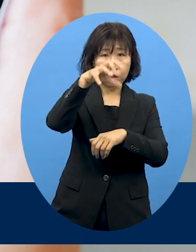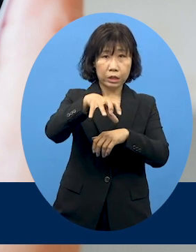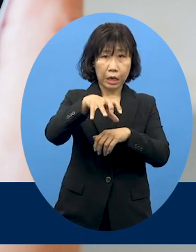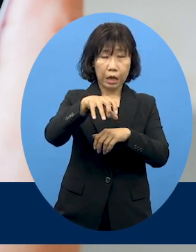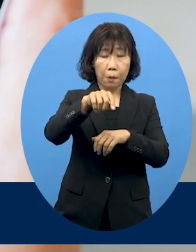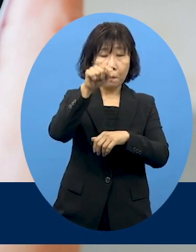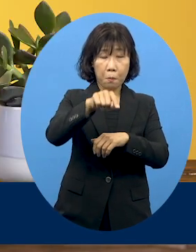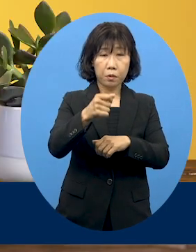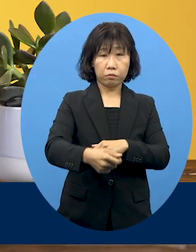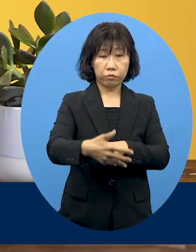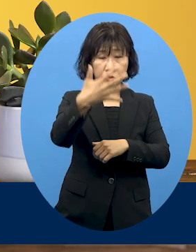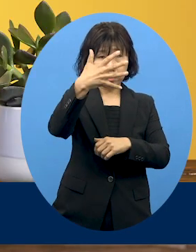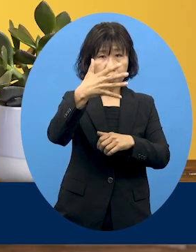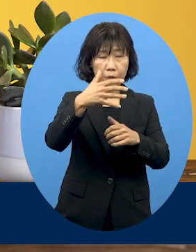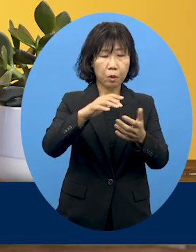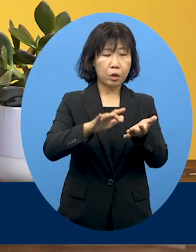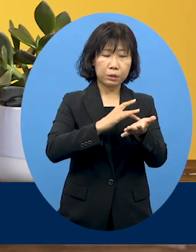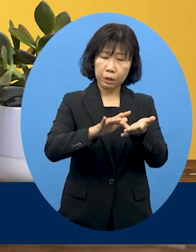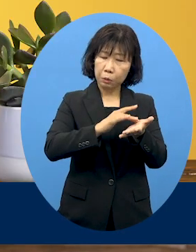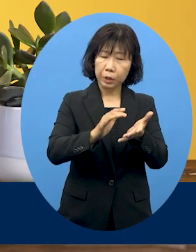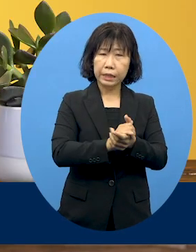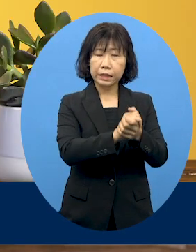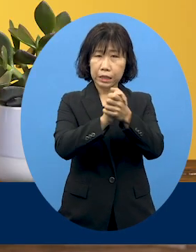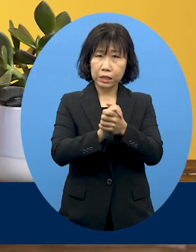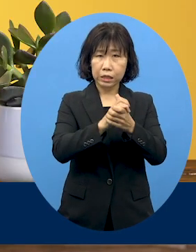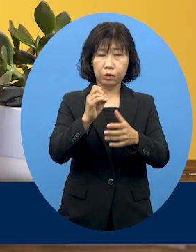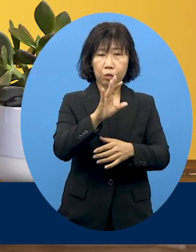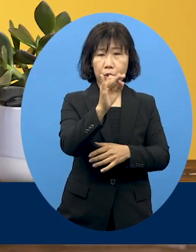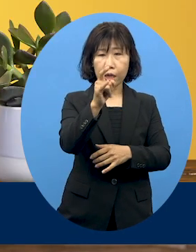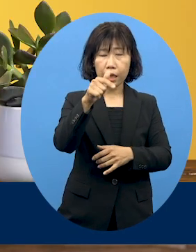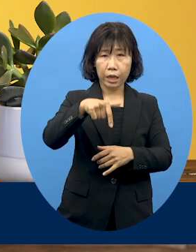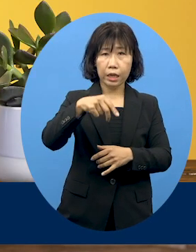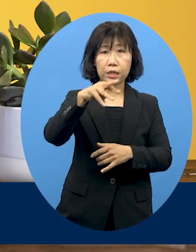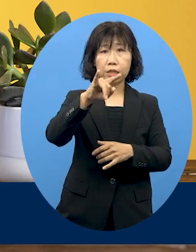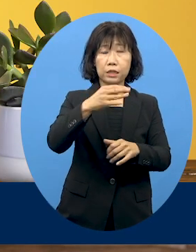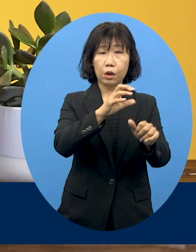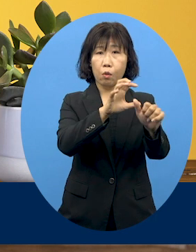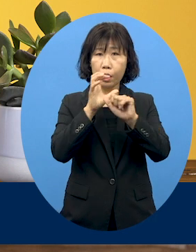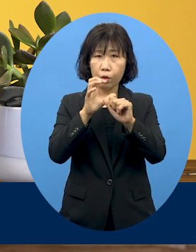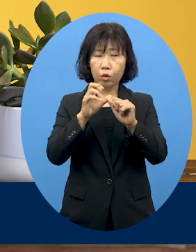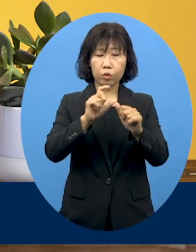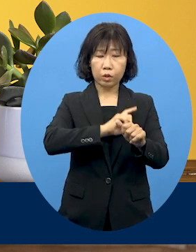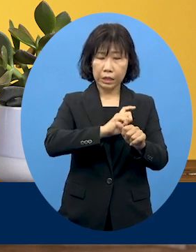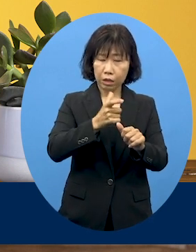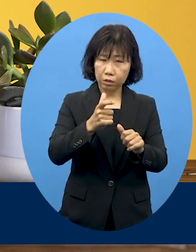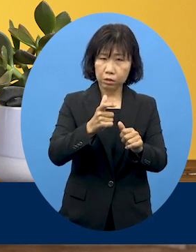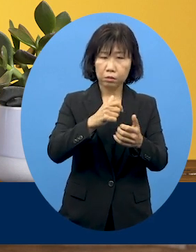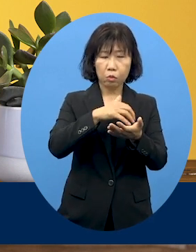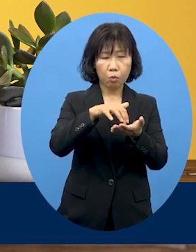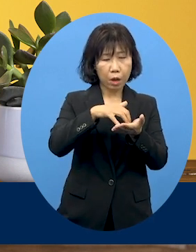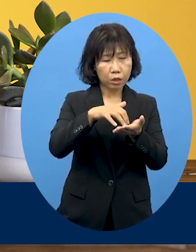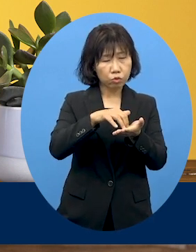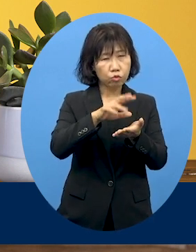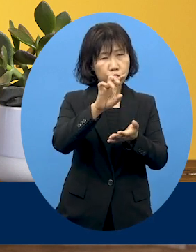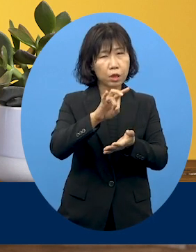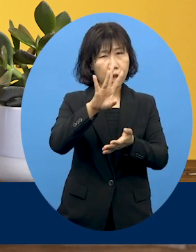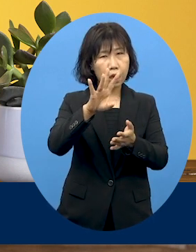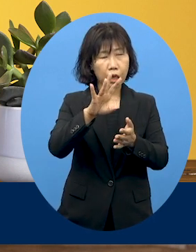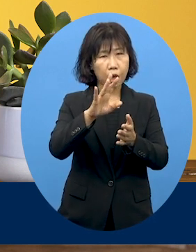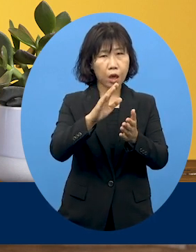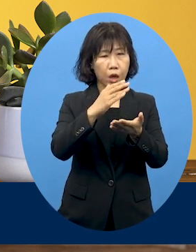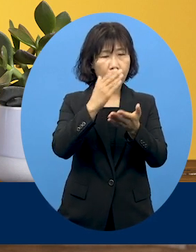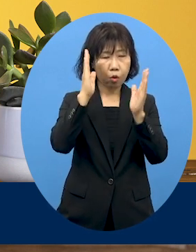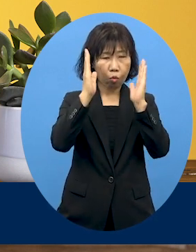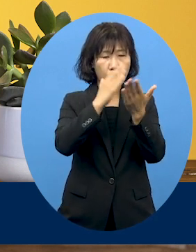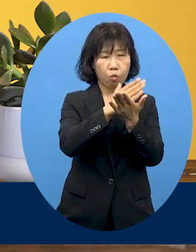진행되는 프로그램은 스마트폰과 친해지기 엑셀활용 디지털 정보 활용능력 자격증 반등 24개의